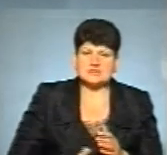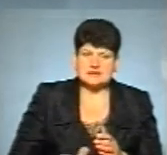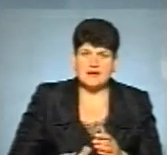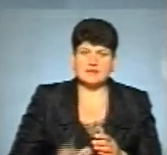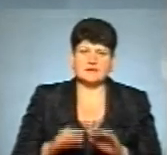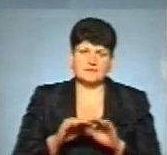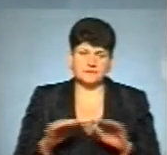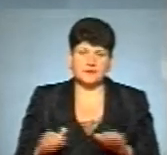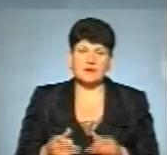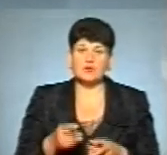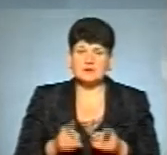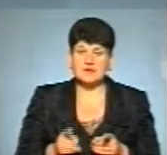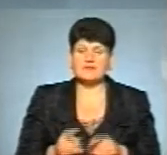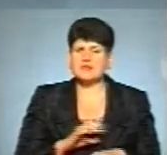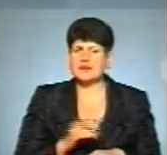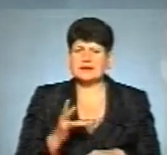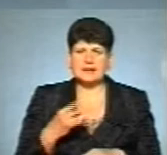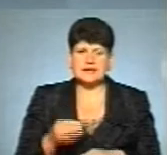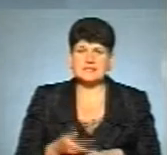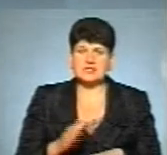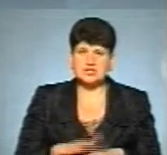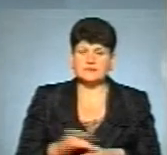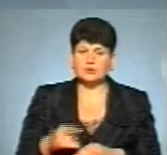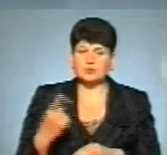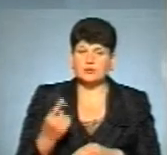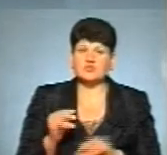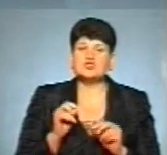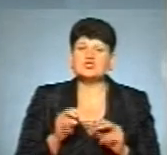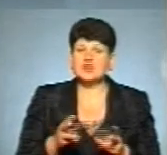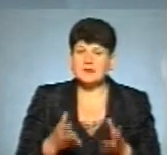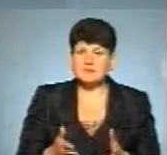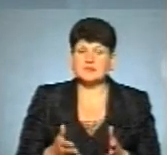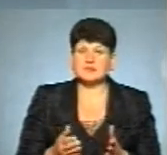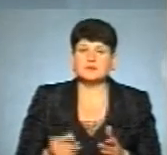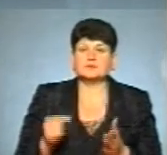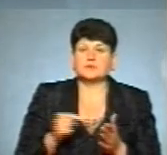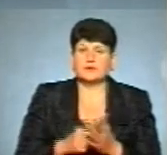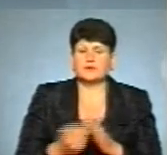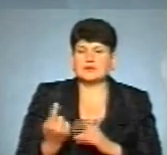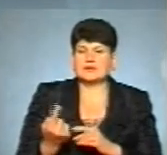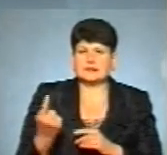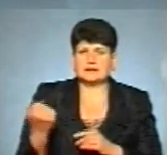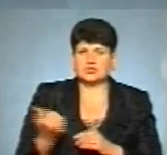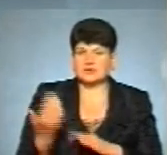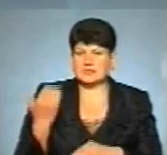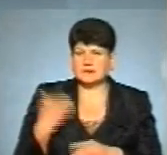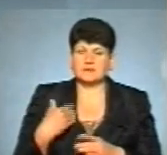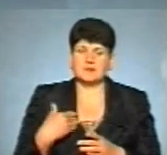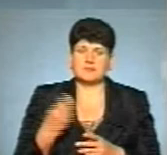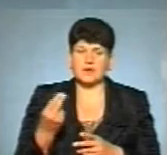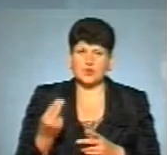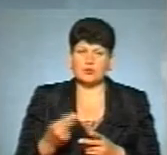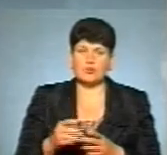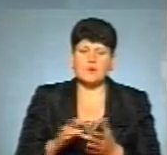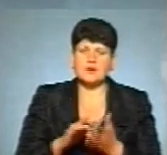Бо насправді найскладніше на Тернопільщині, з чим, наприклад, там стикнувся тиждень тому, ми знайомою там малюємо маршрут, думаємо,